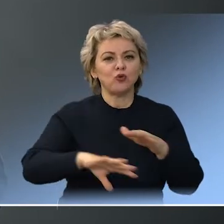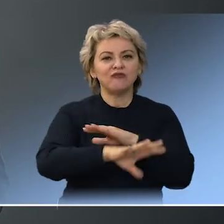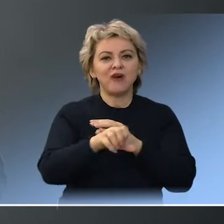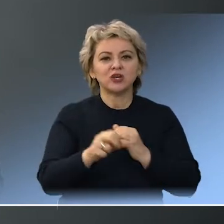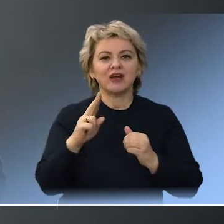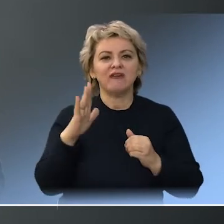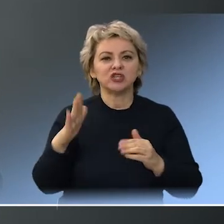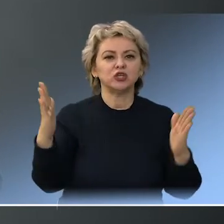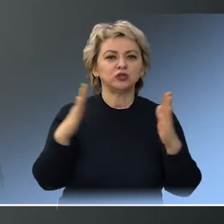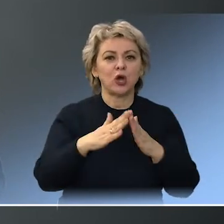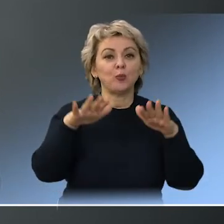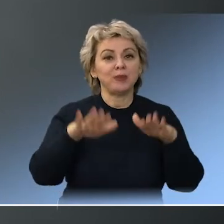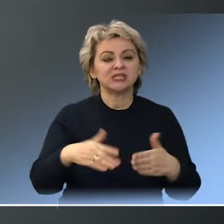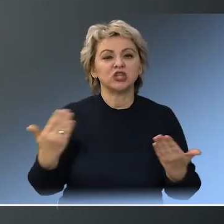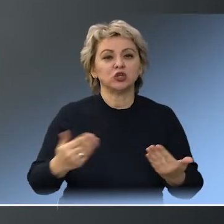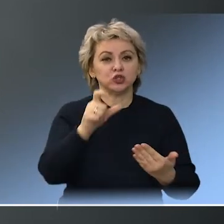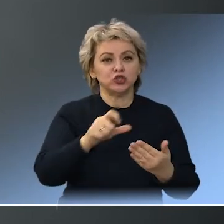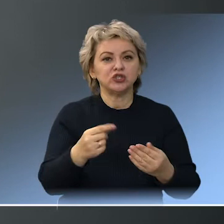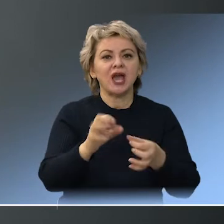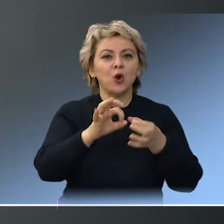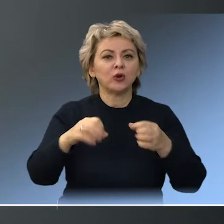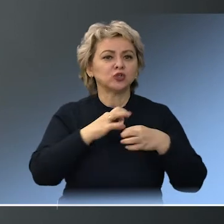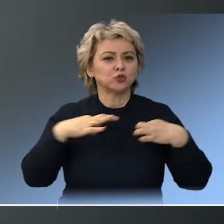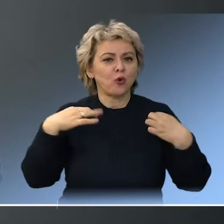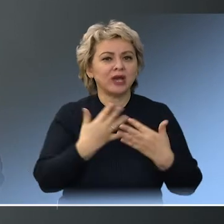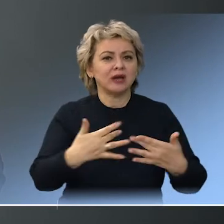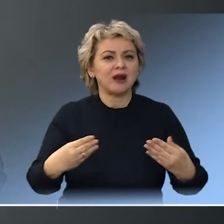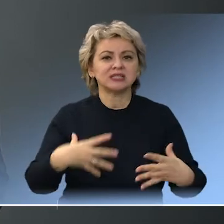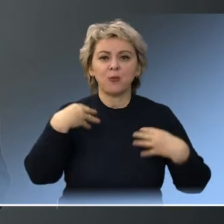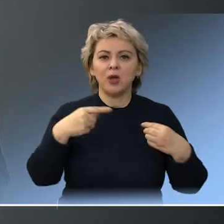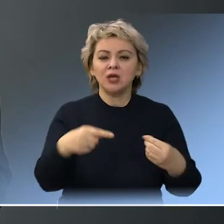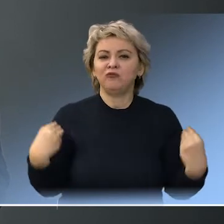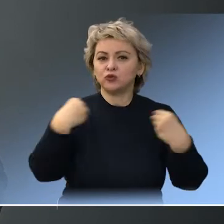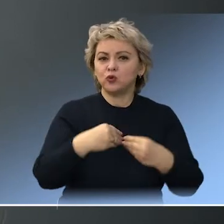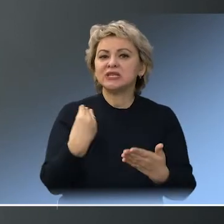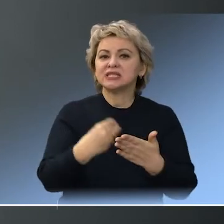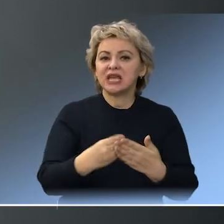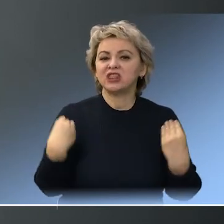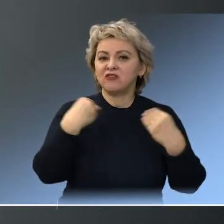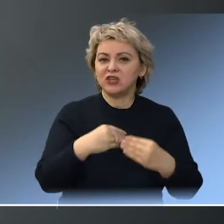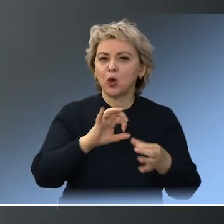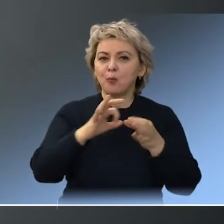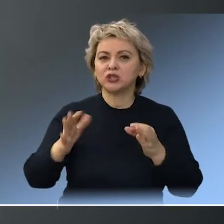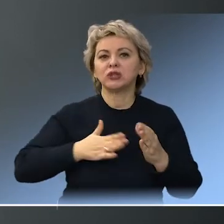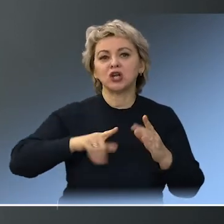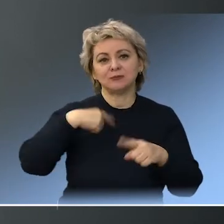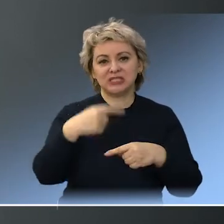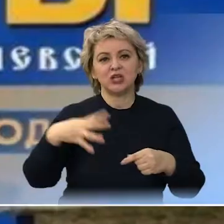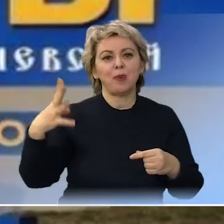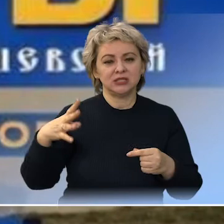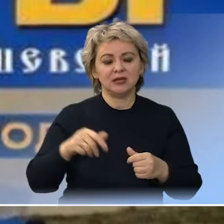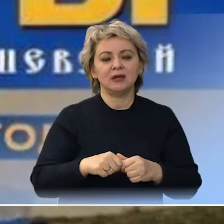из квартир и домов местных жителей ювелирные украшения, меховые изделия и ценные вещи. Подробности в нашем следующем